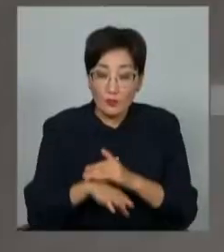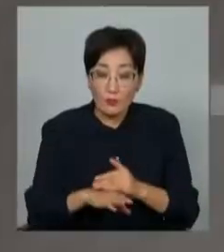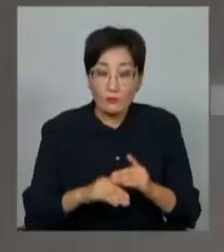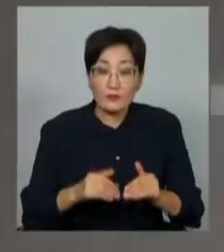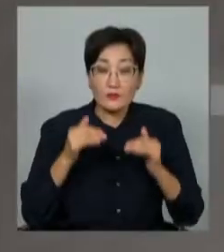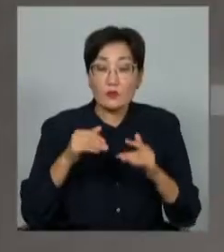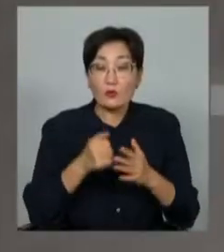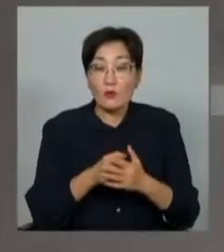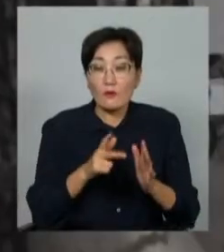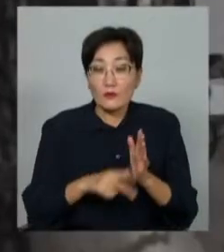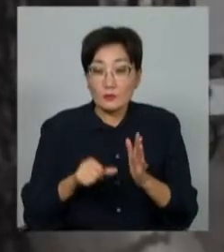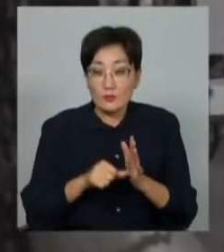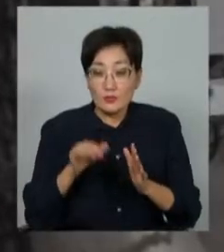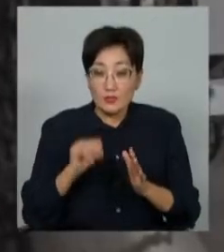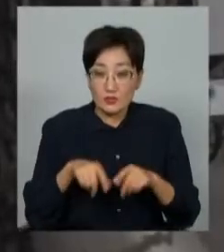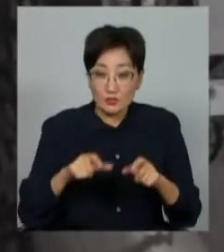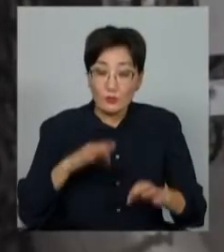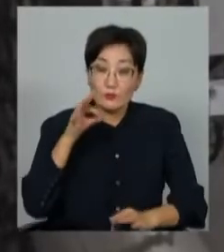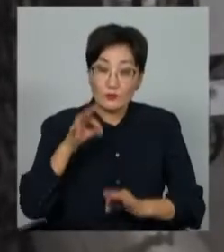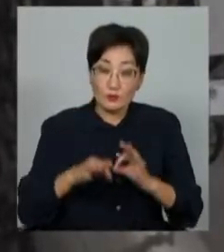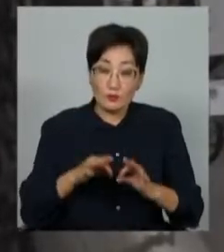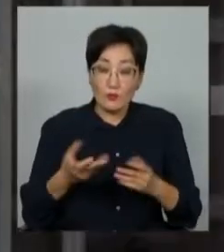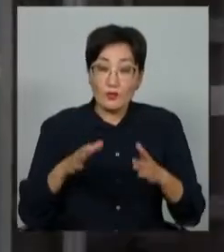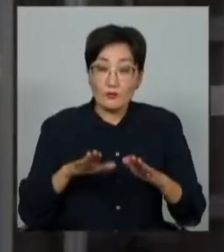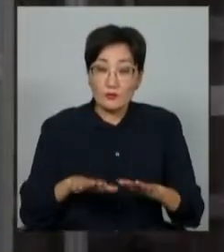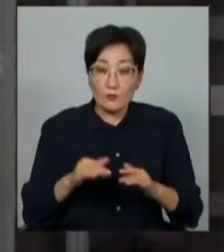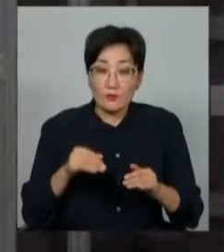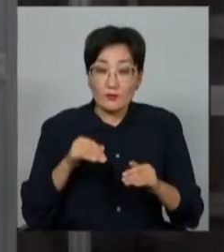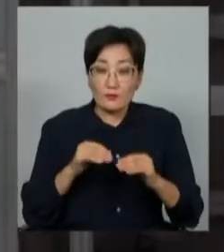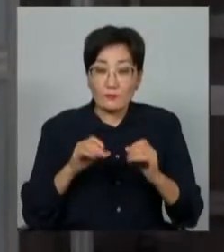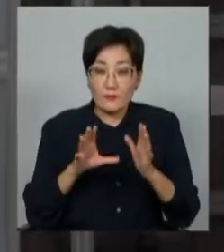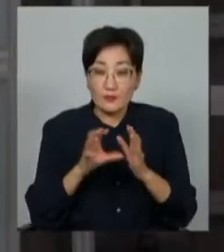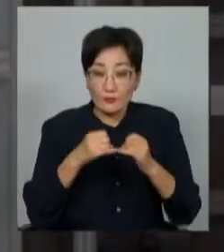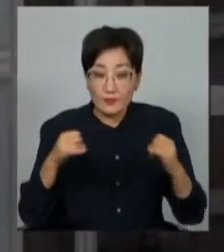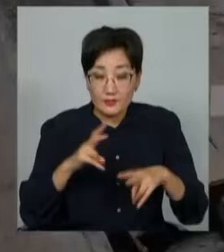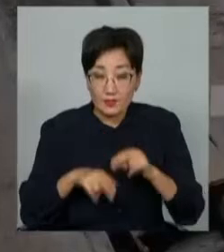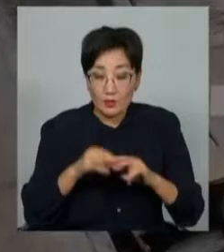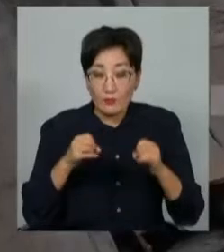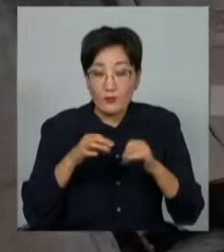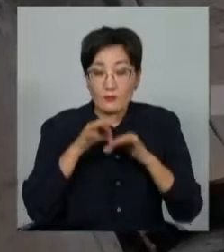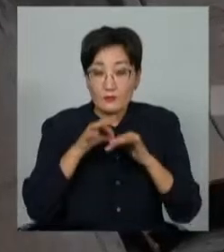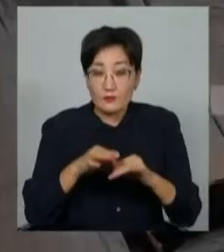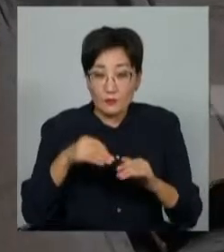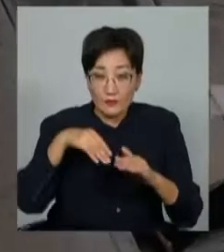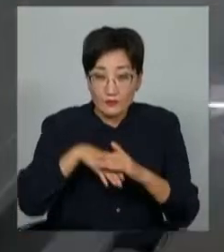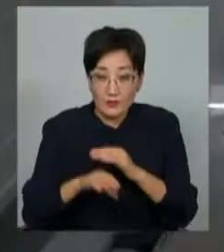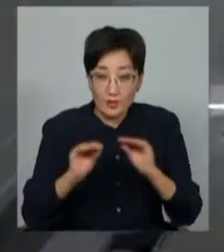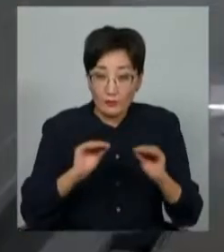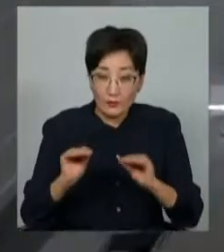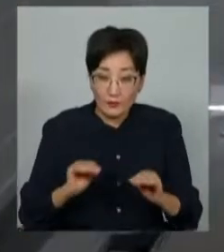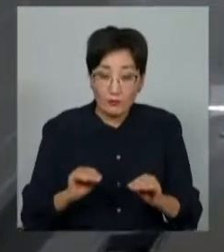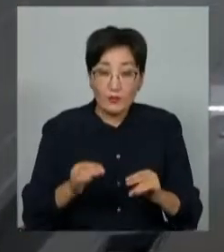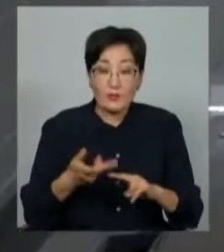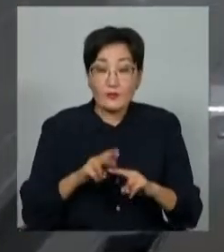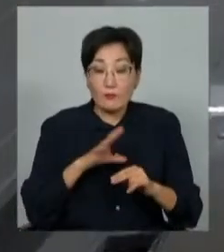до 86 тысяч человек в сутки. Осталось проложить инженерные сети и провести пусконаладку оборудования.